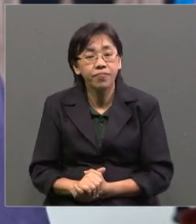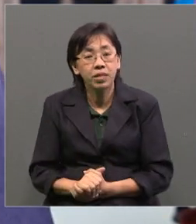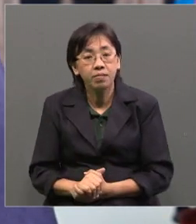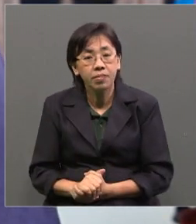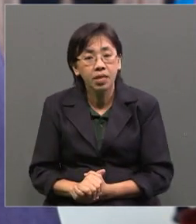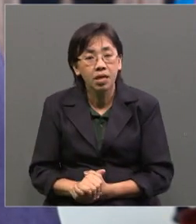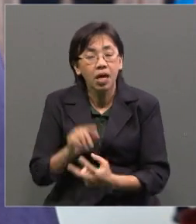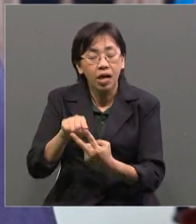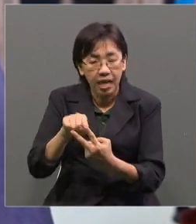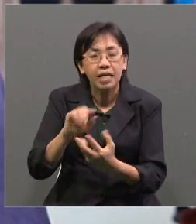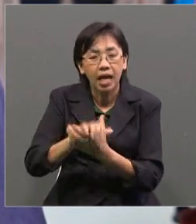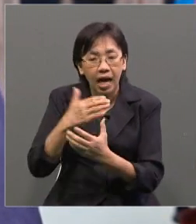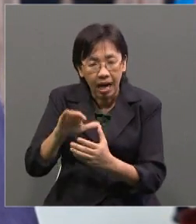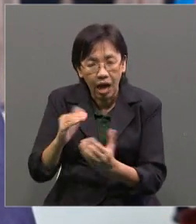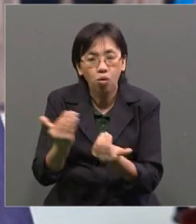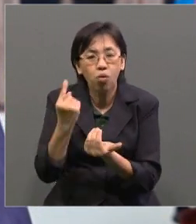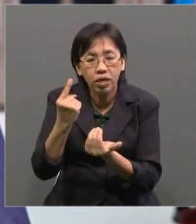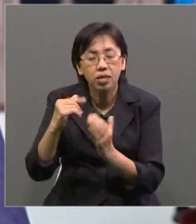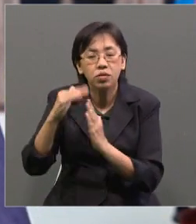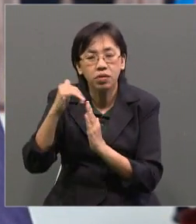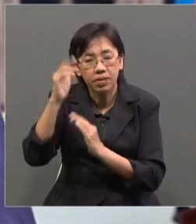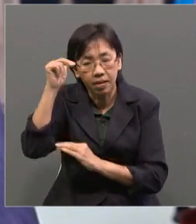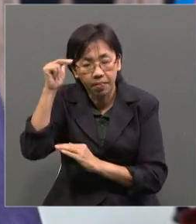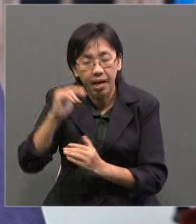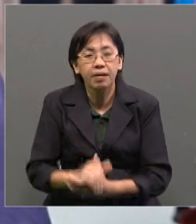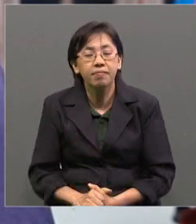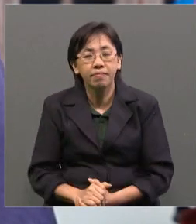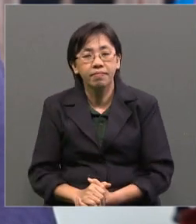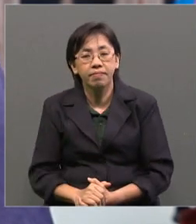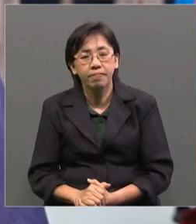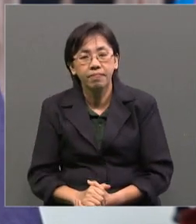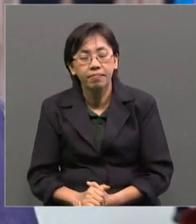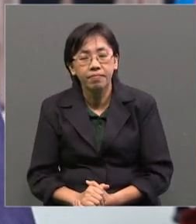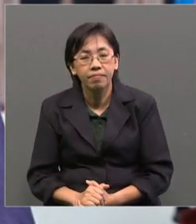นหนึ่งอยู่ลำปาง มีภรรยามีชาวลำปาง